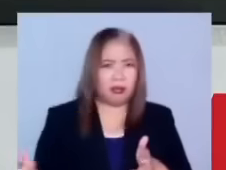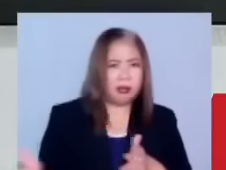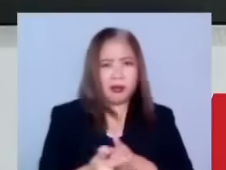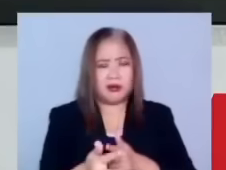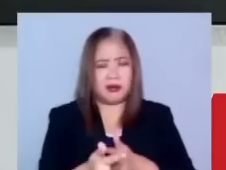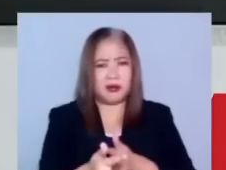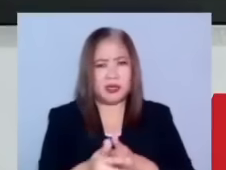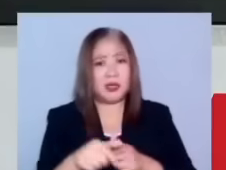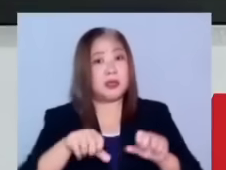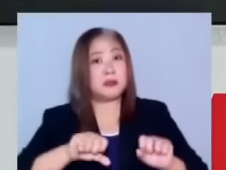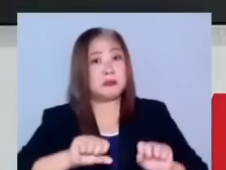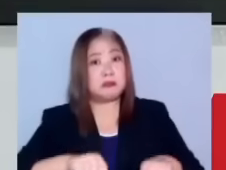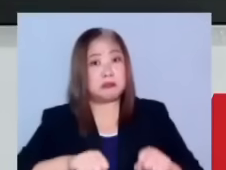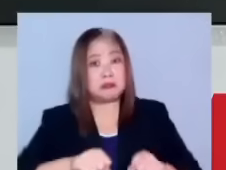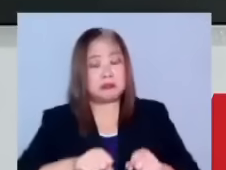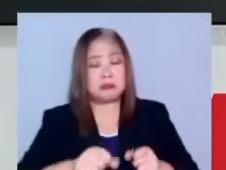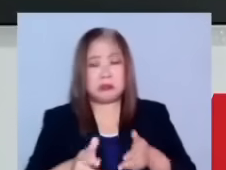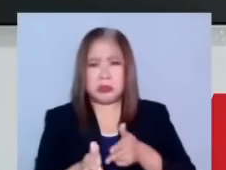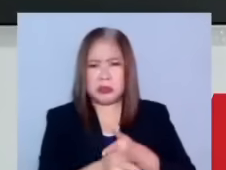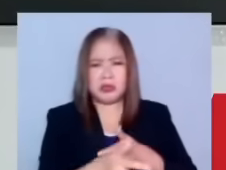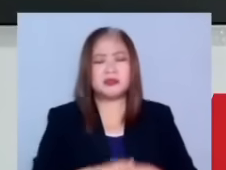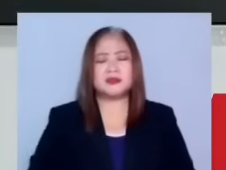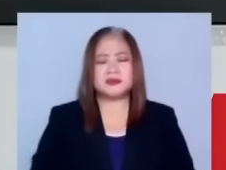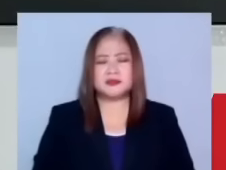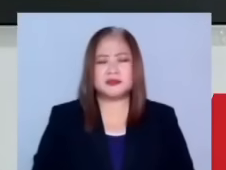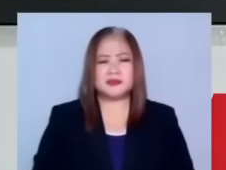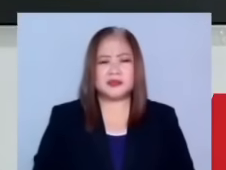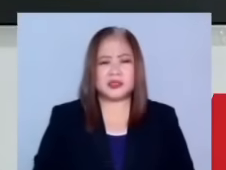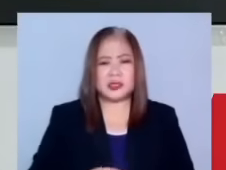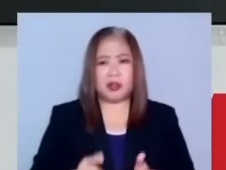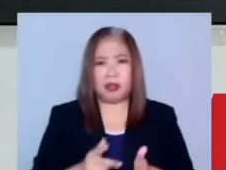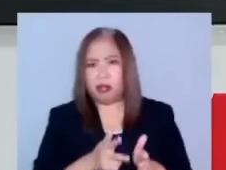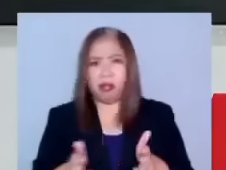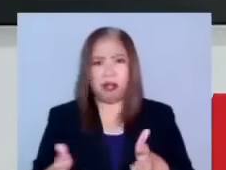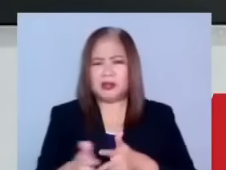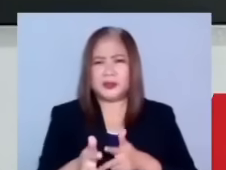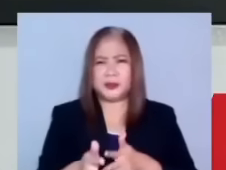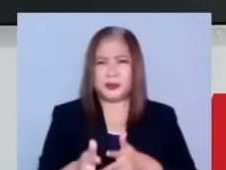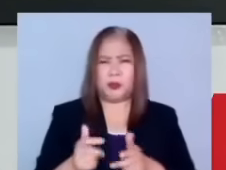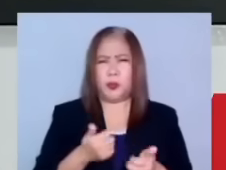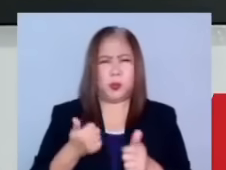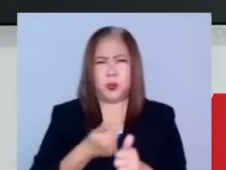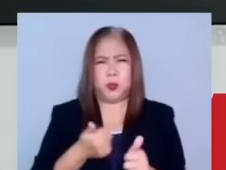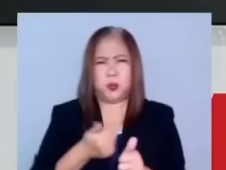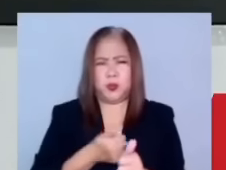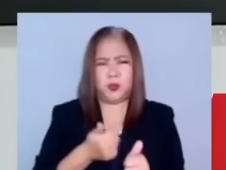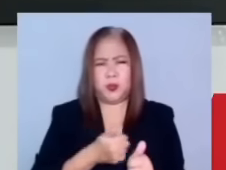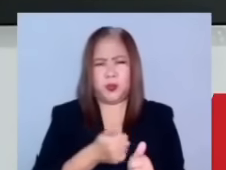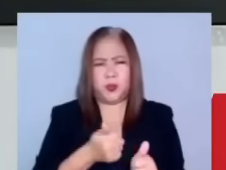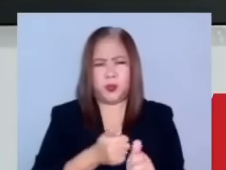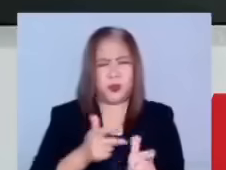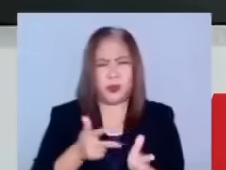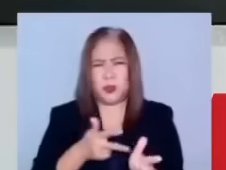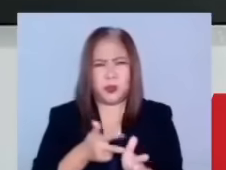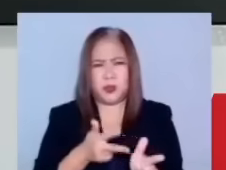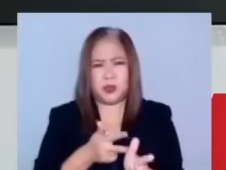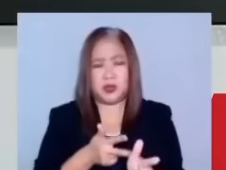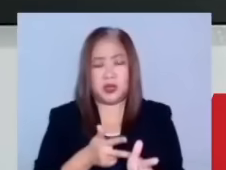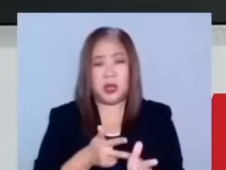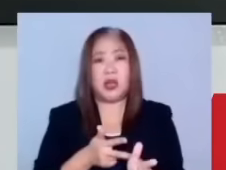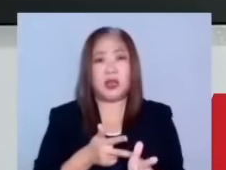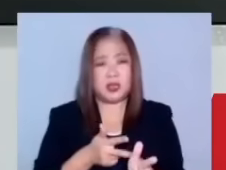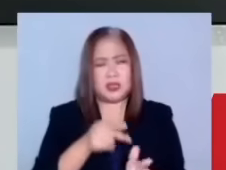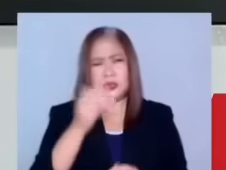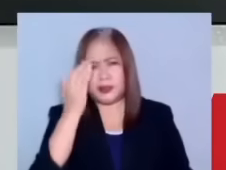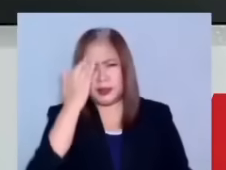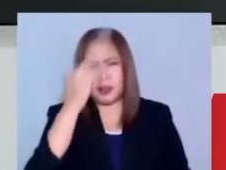rider. Ngayon, nung kinat siya, siyempre inabol niya at para malaman na mali yung ginawa